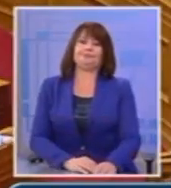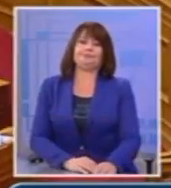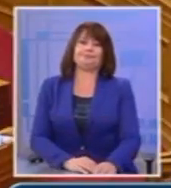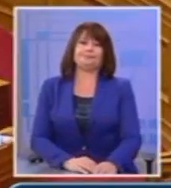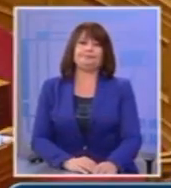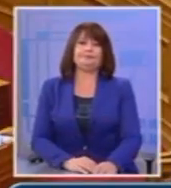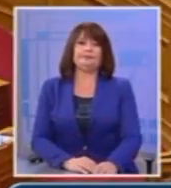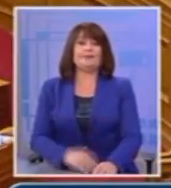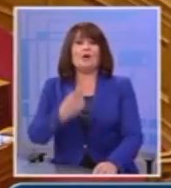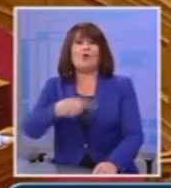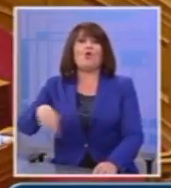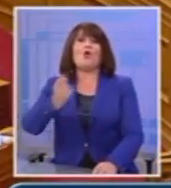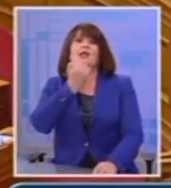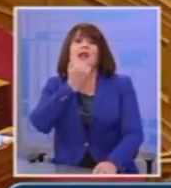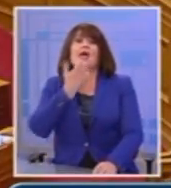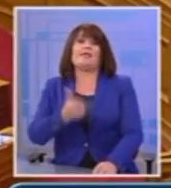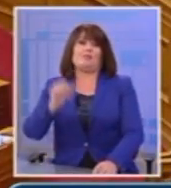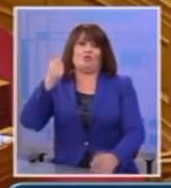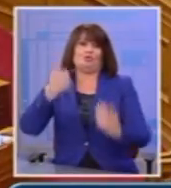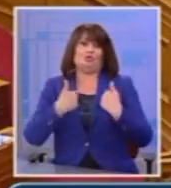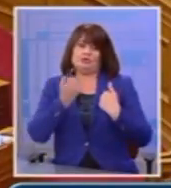Ουδής αλάθητος και πρώτος εγώ.